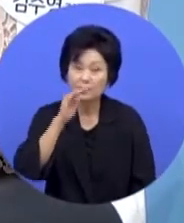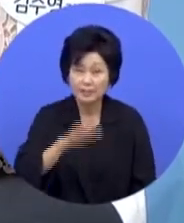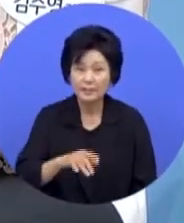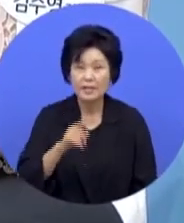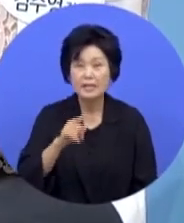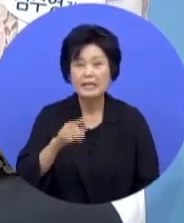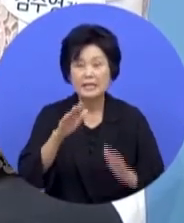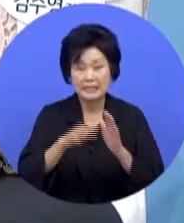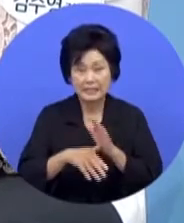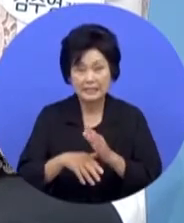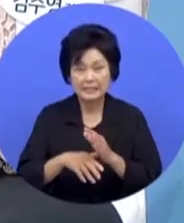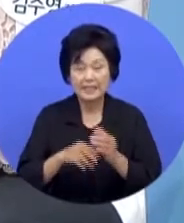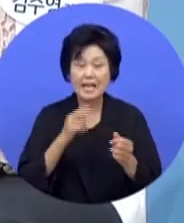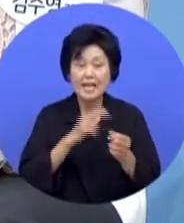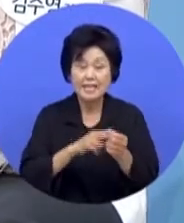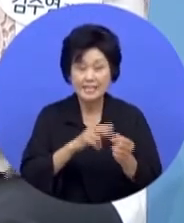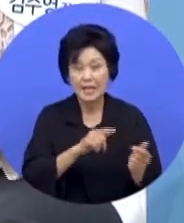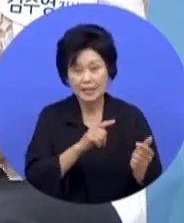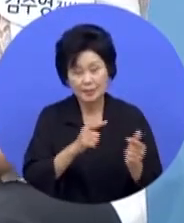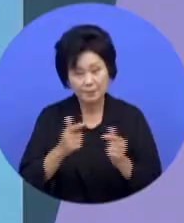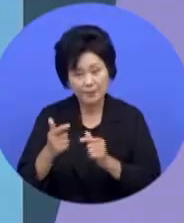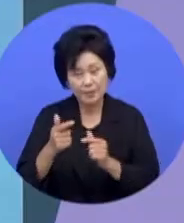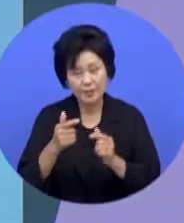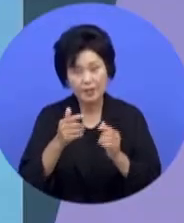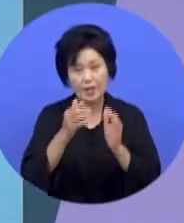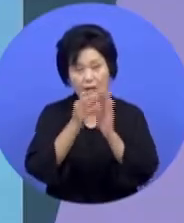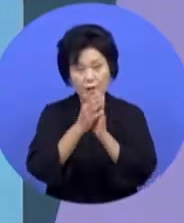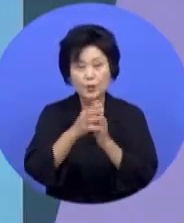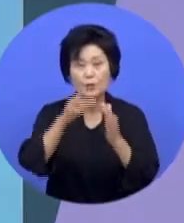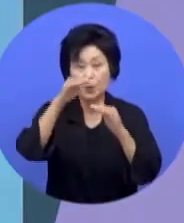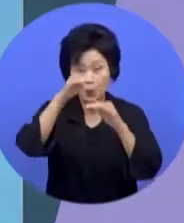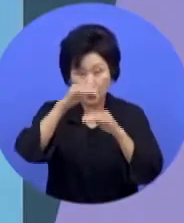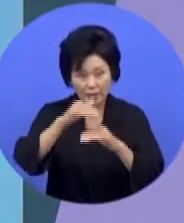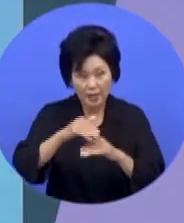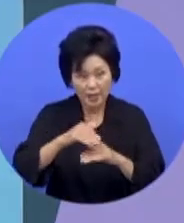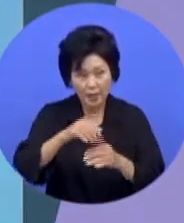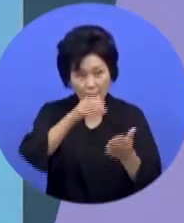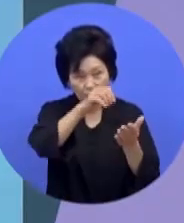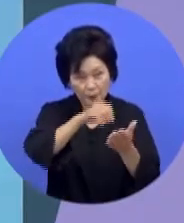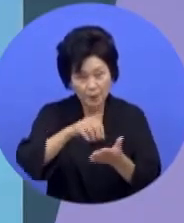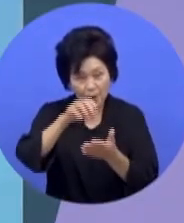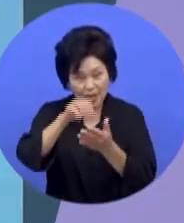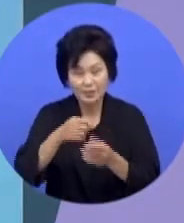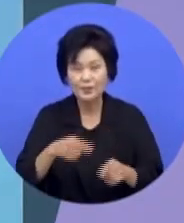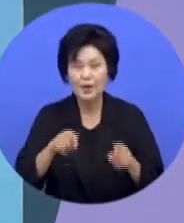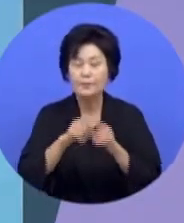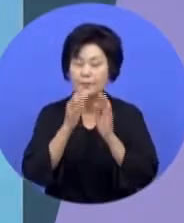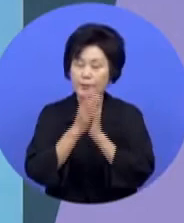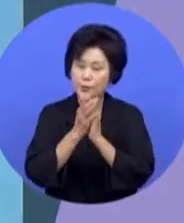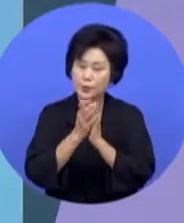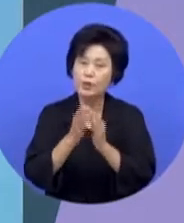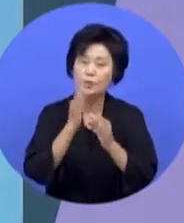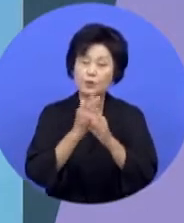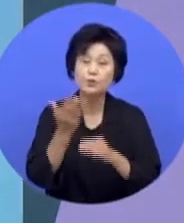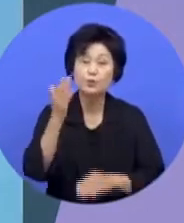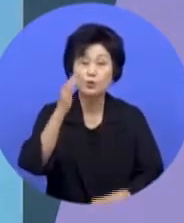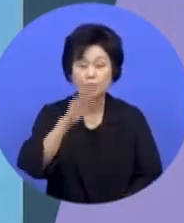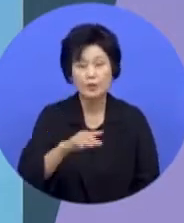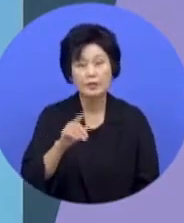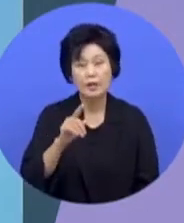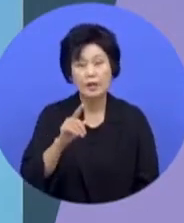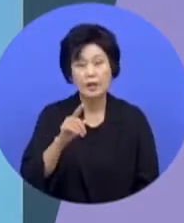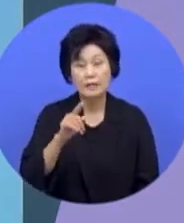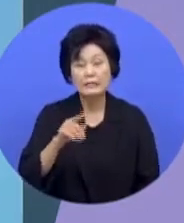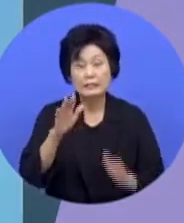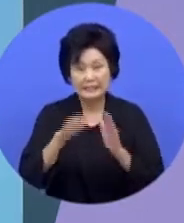선생님들의 기도 제목도 저희가 하나하나 받아서 기도하고 있는데. 그 어느 한 선생님이 저희 학교에 이제 여러 가지 사정으로 또